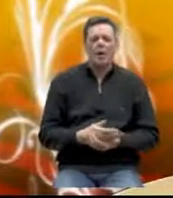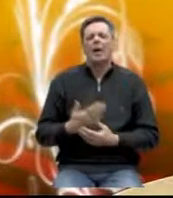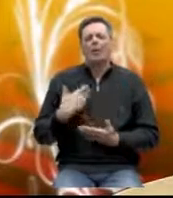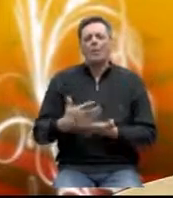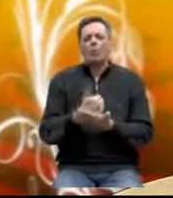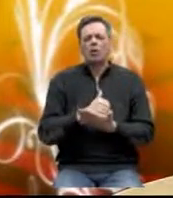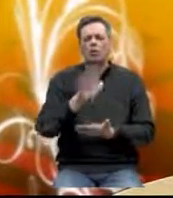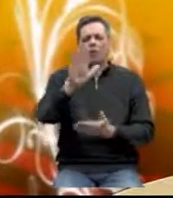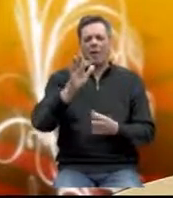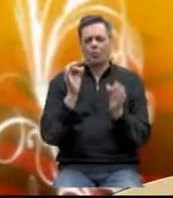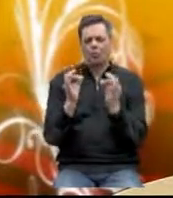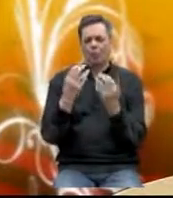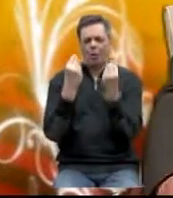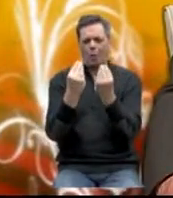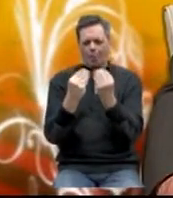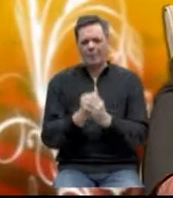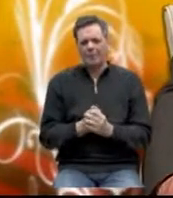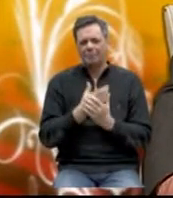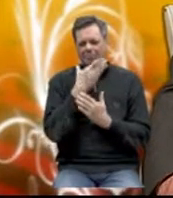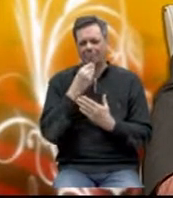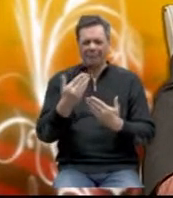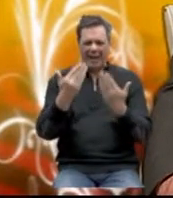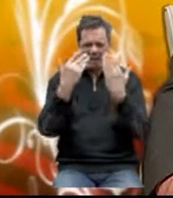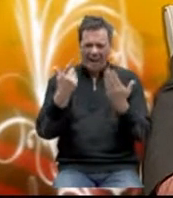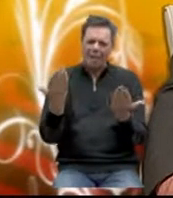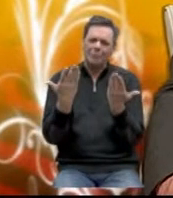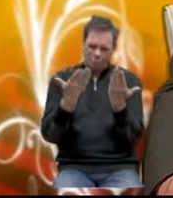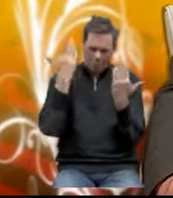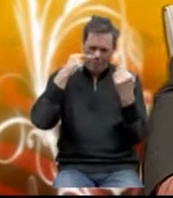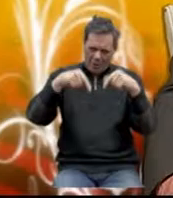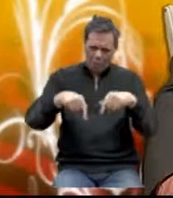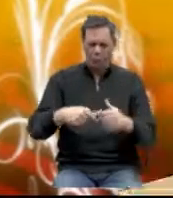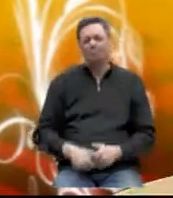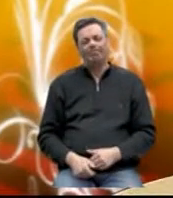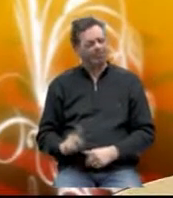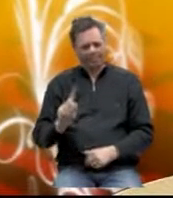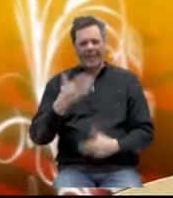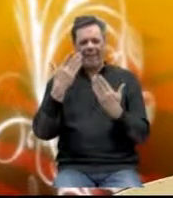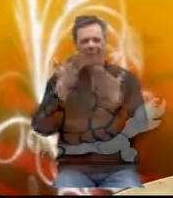na vašu dobrobit. Hvala vam još jednom, od srca vam hvala što ste bili. Hvala vam na pozivu.